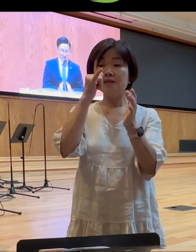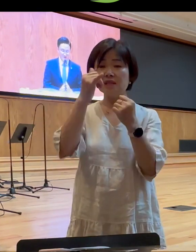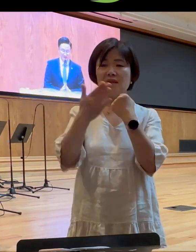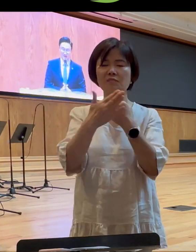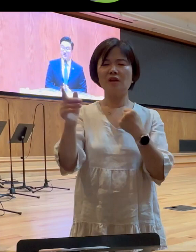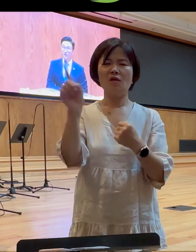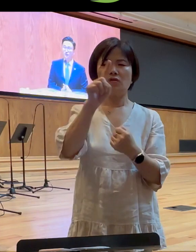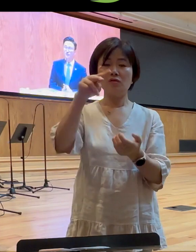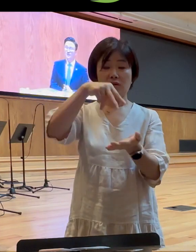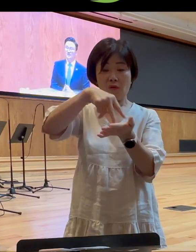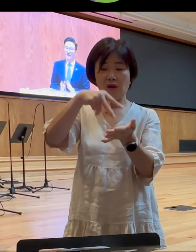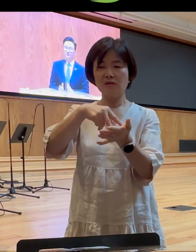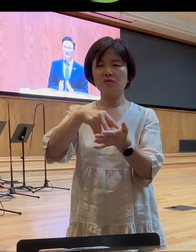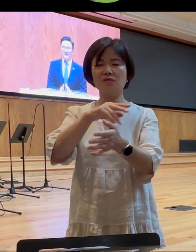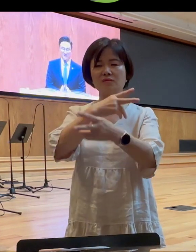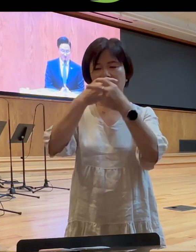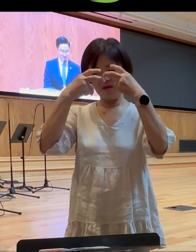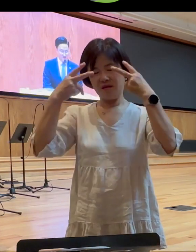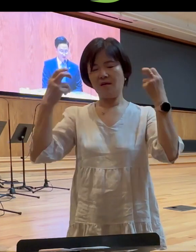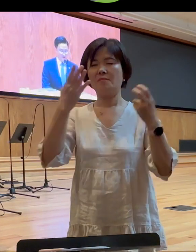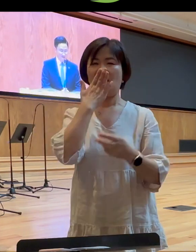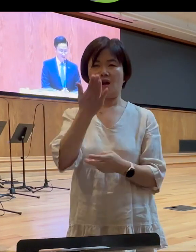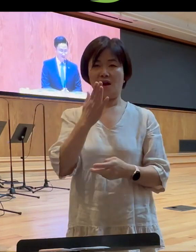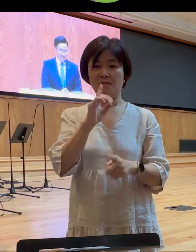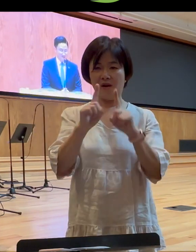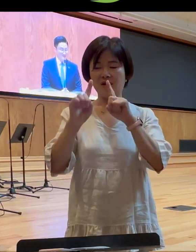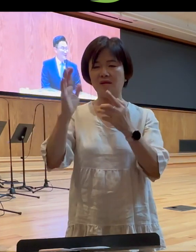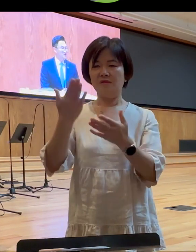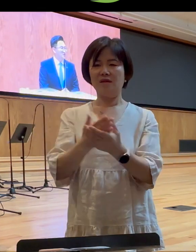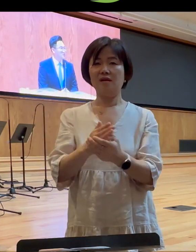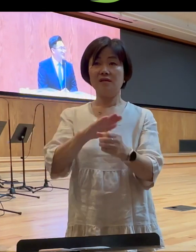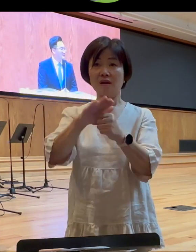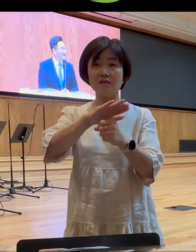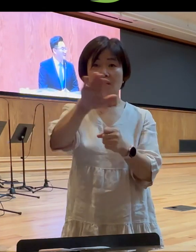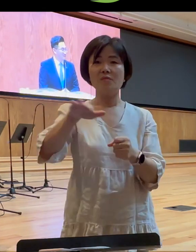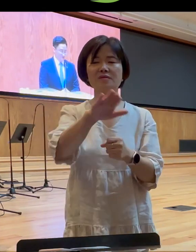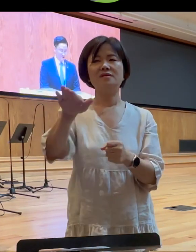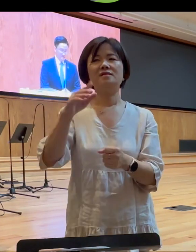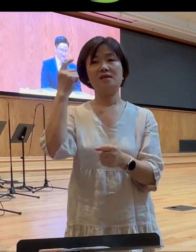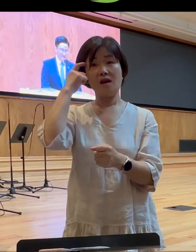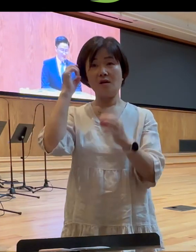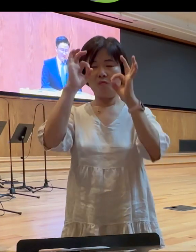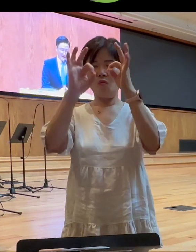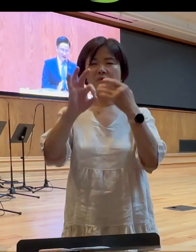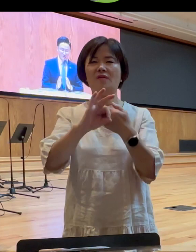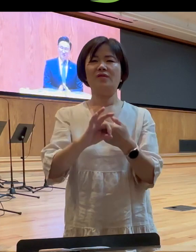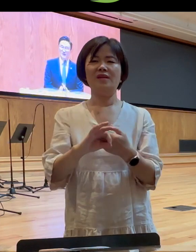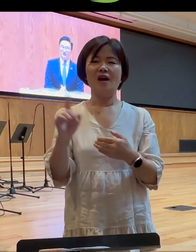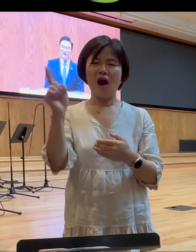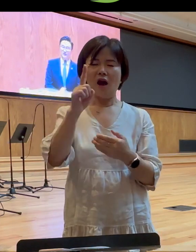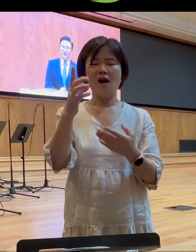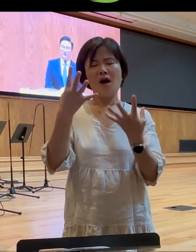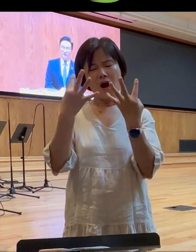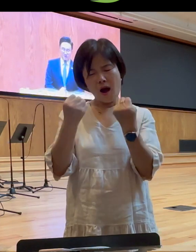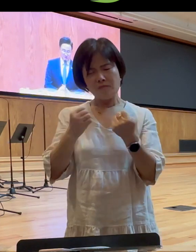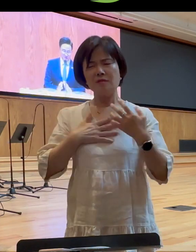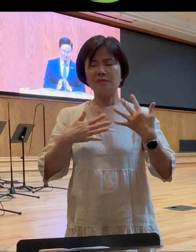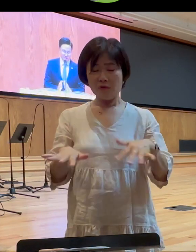어떤 상황에서도 잘 수 있다는 것이죠. 사랑하는 여러분, 생각해 보면 아무리